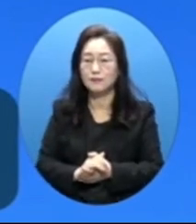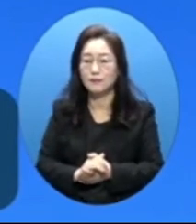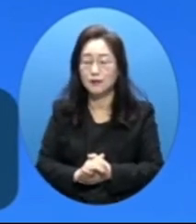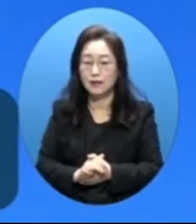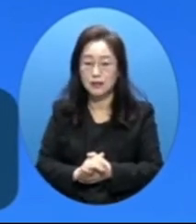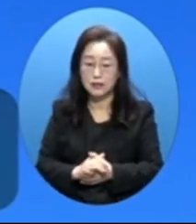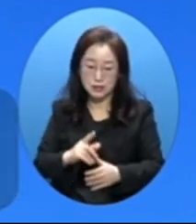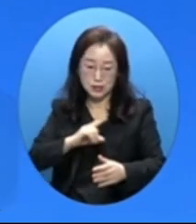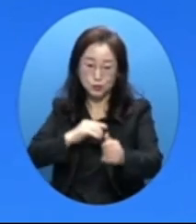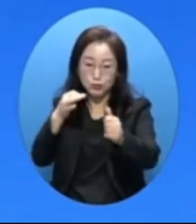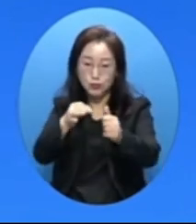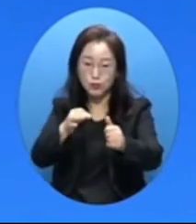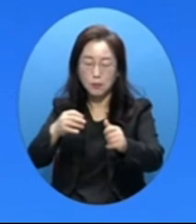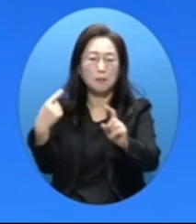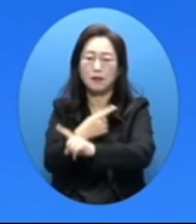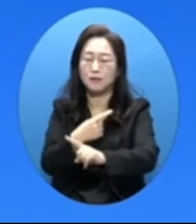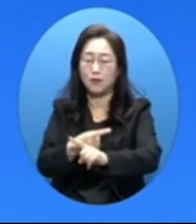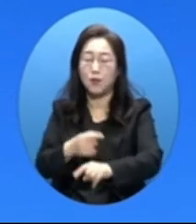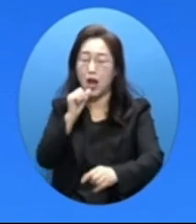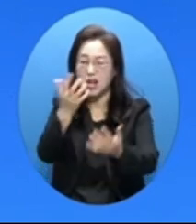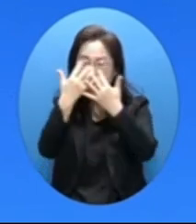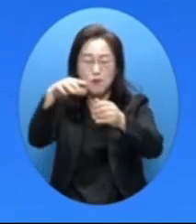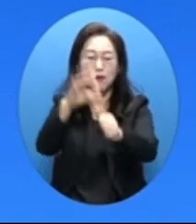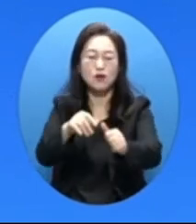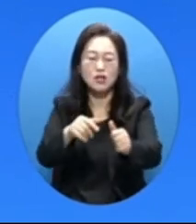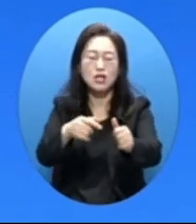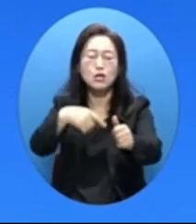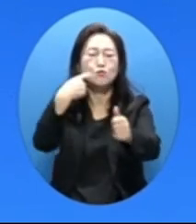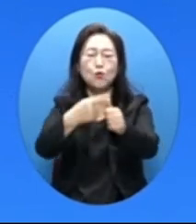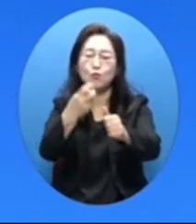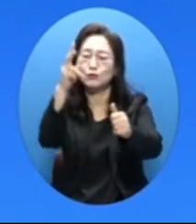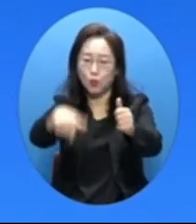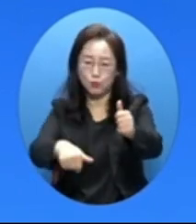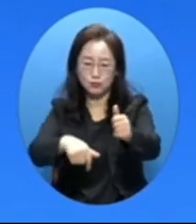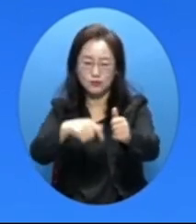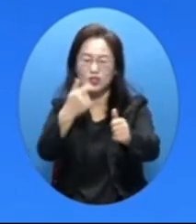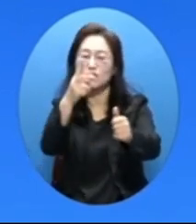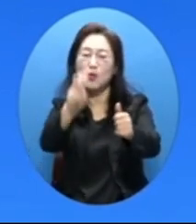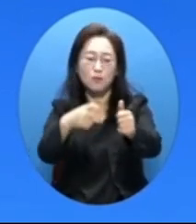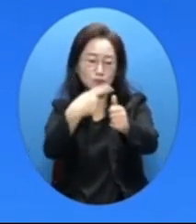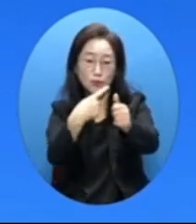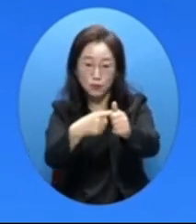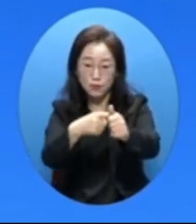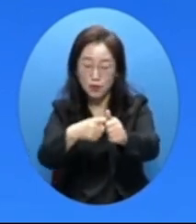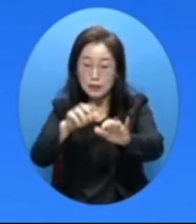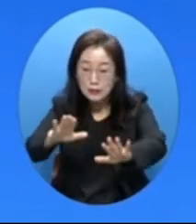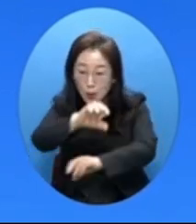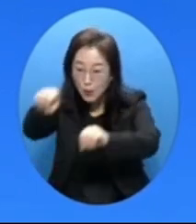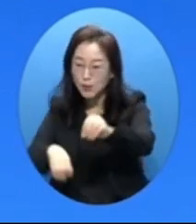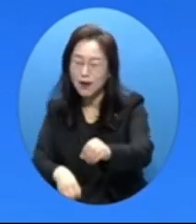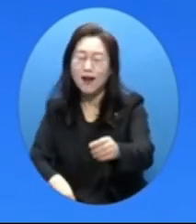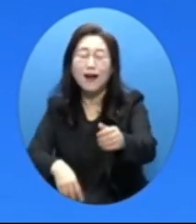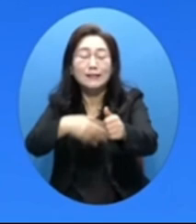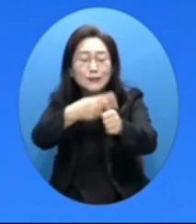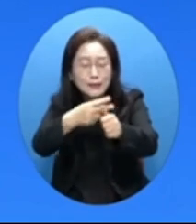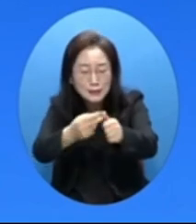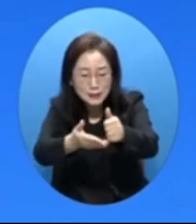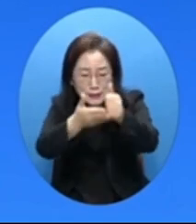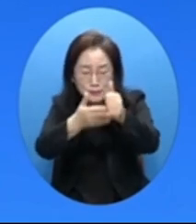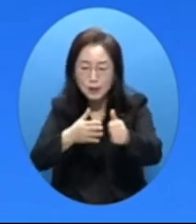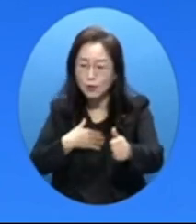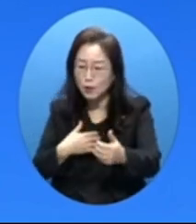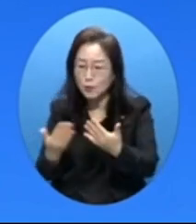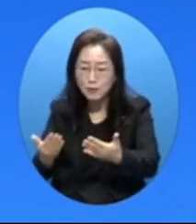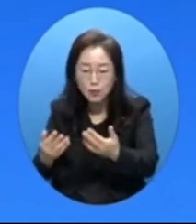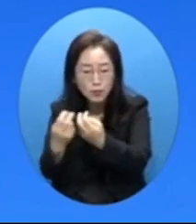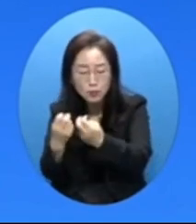호칭이 바뀌었습니다 감옥에 집어넣을 때는 이놈 저놈 아마 욕을 했을 것입니다 이제는 호칭이 바뀌었어요 선생님 제가 어떻게